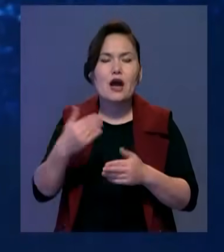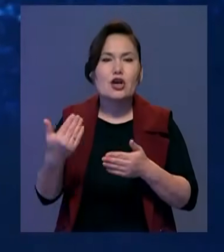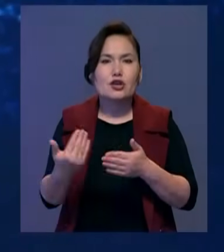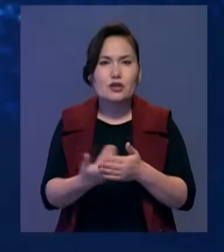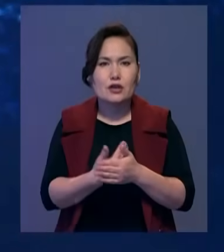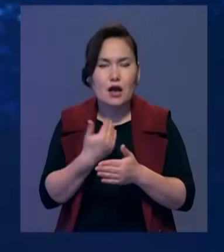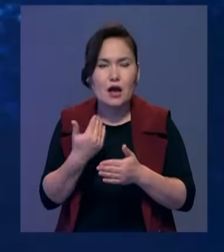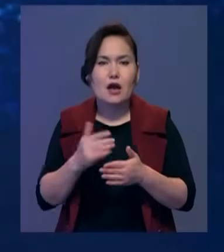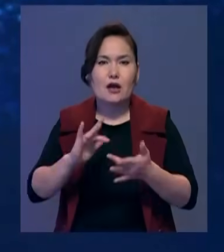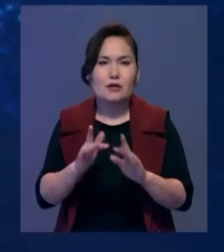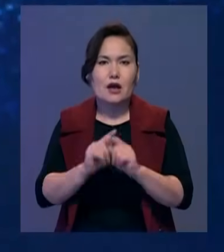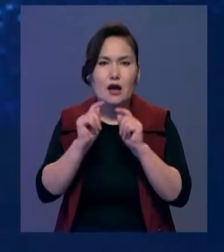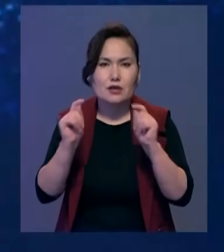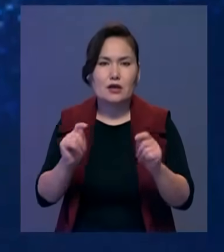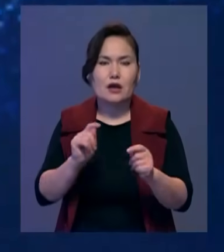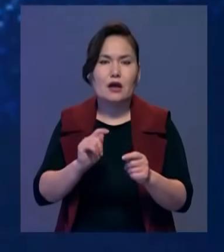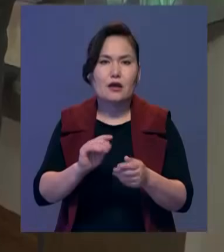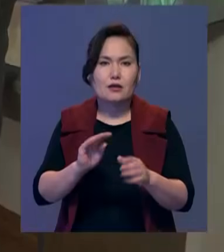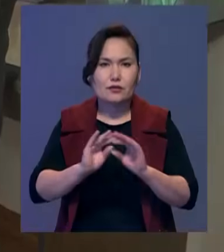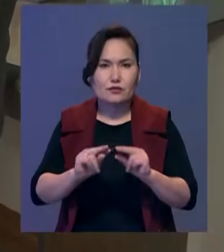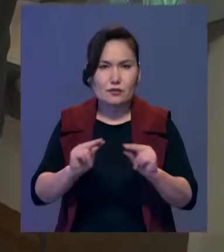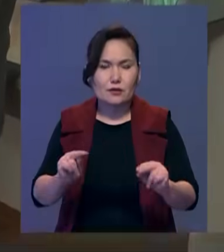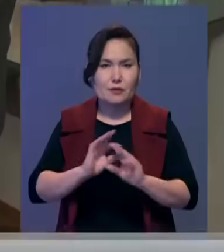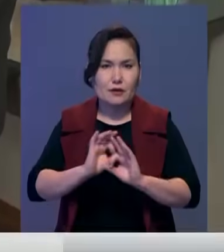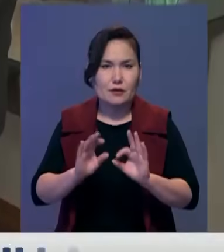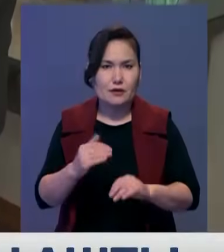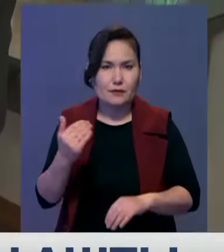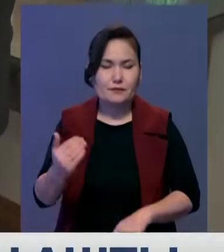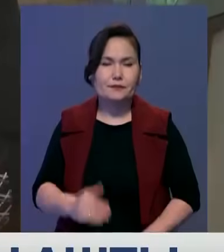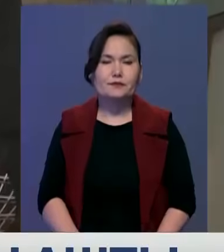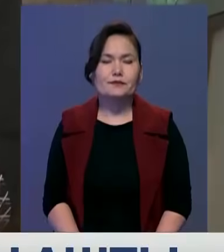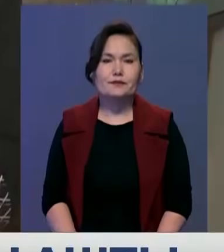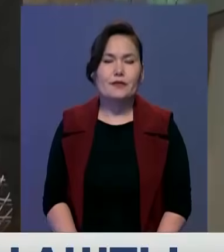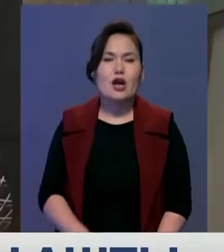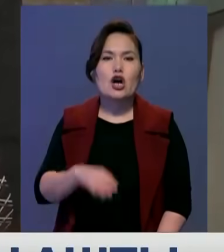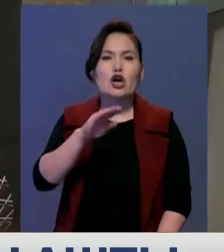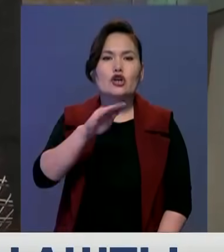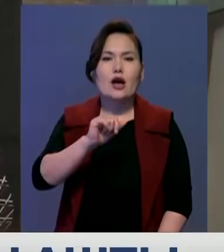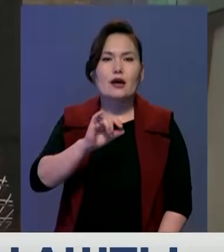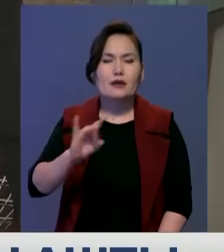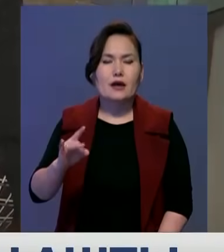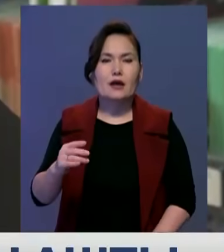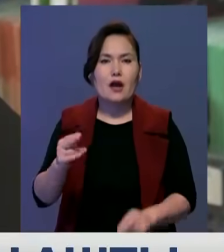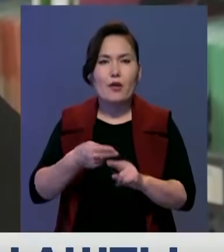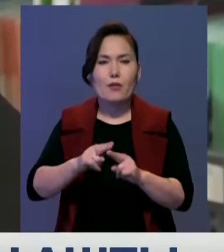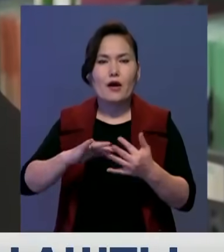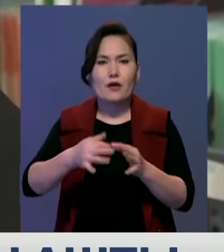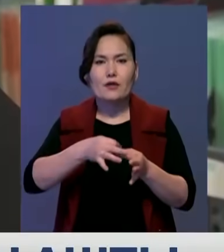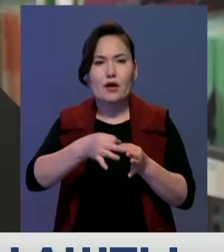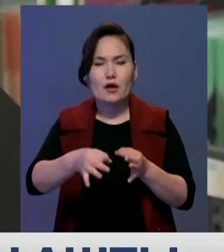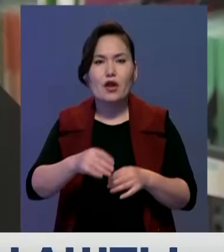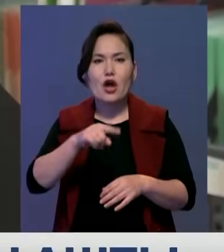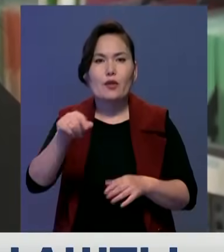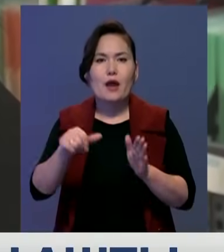ұстазбен тілшілеріміз тілдесіп қайтты. Жанар Қапарова Қарағия ауданына қарасты Құрық ауылындағы